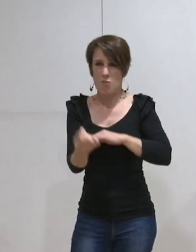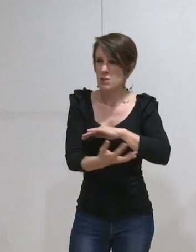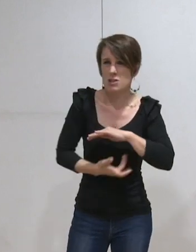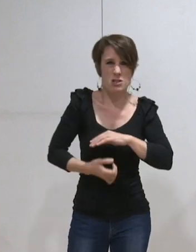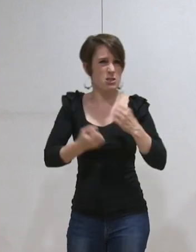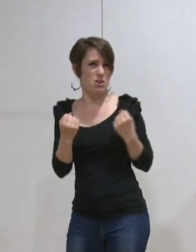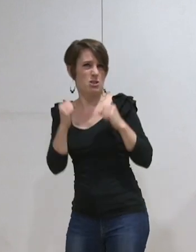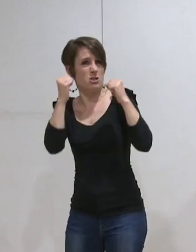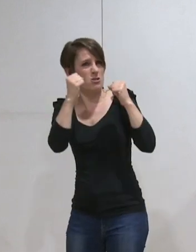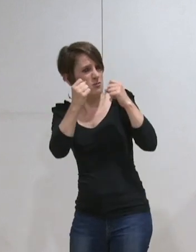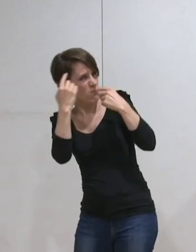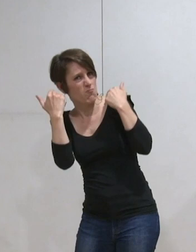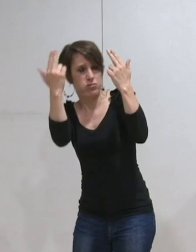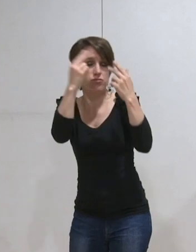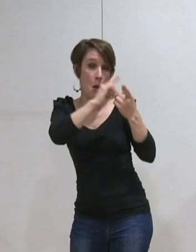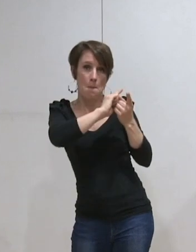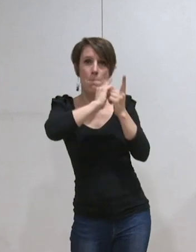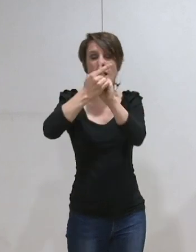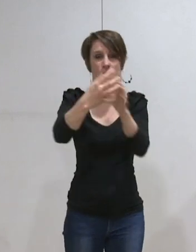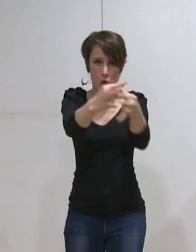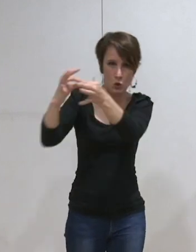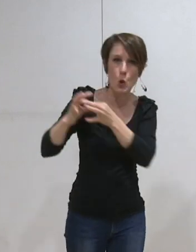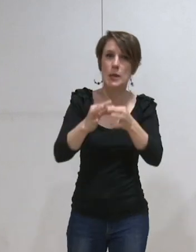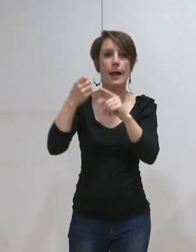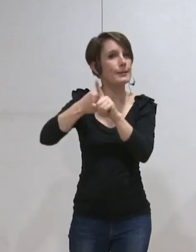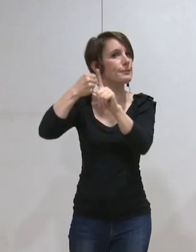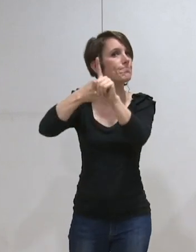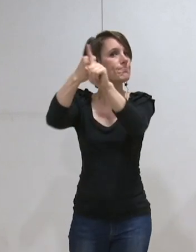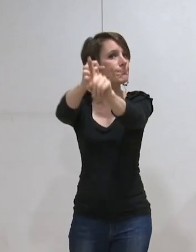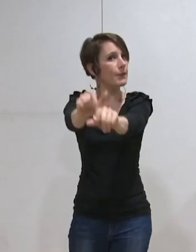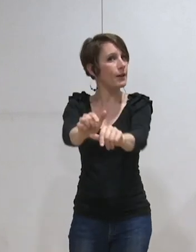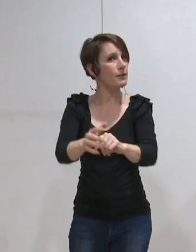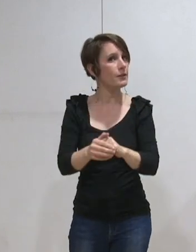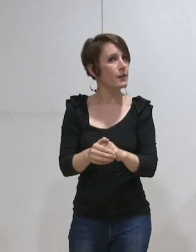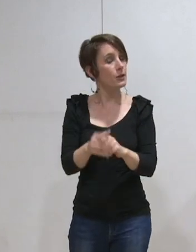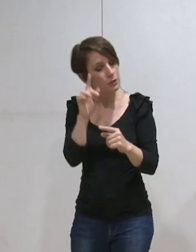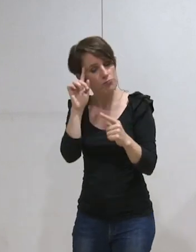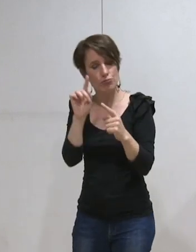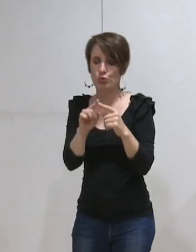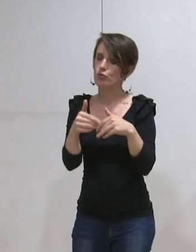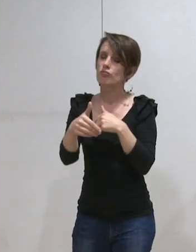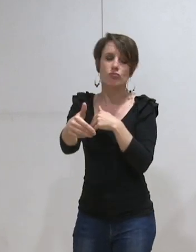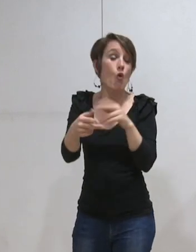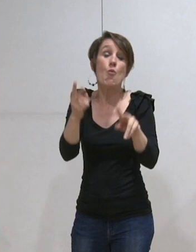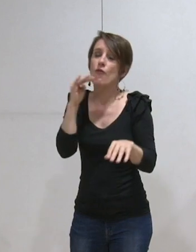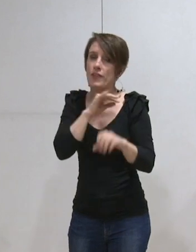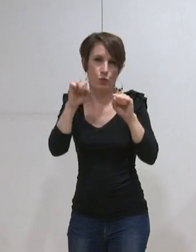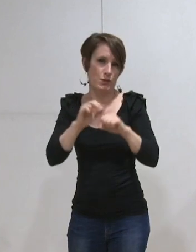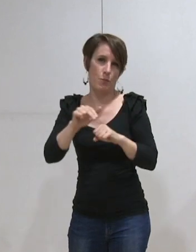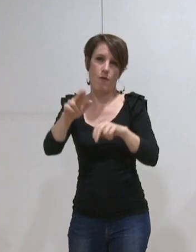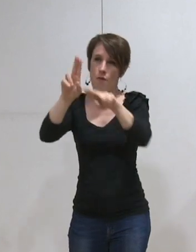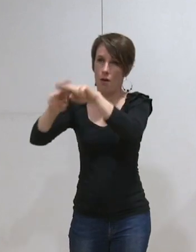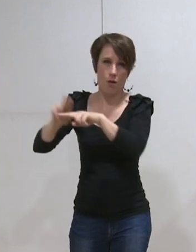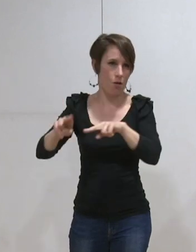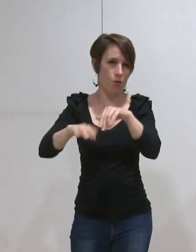en solidarité et nous amènera à aller le plus vite possible dans le rétablissement de cet équipement culturel je